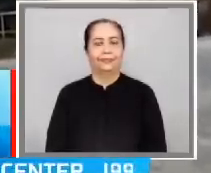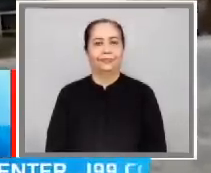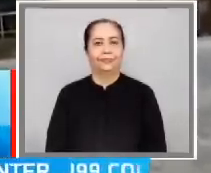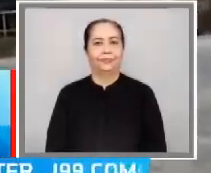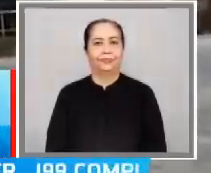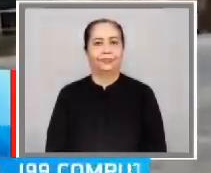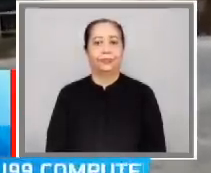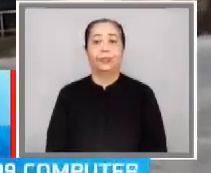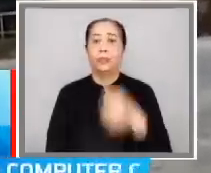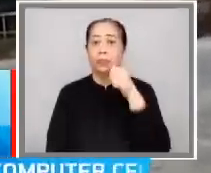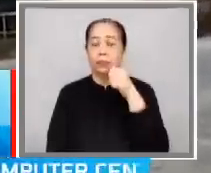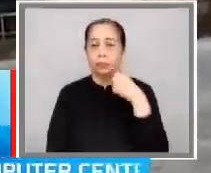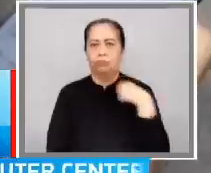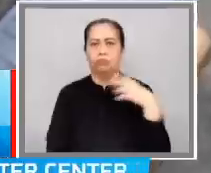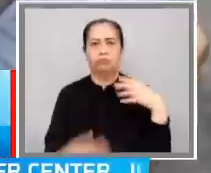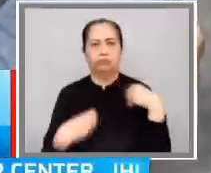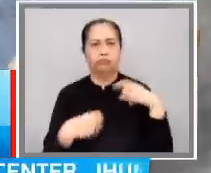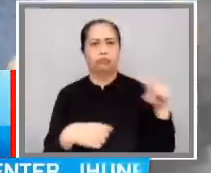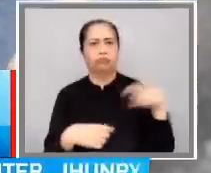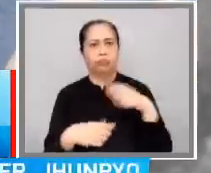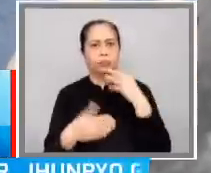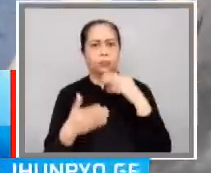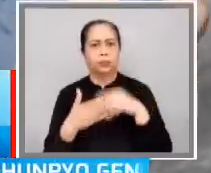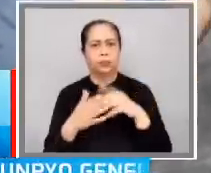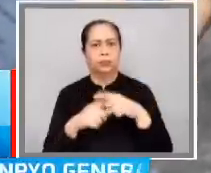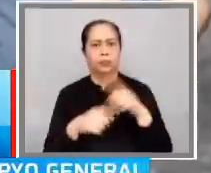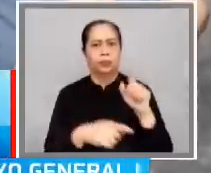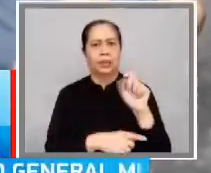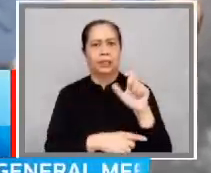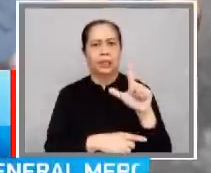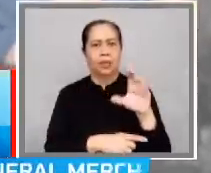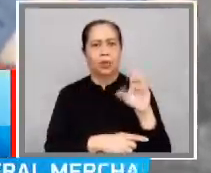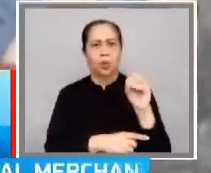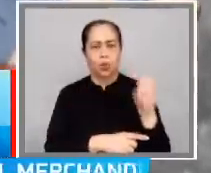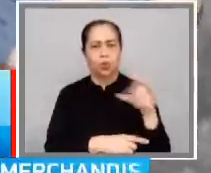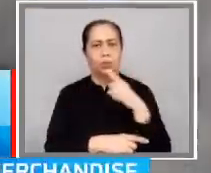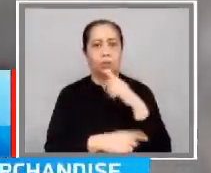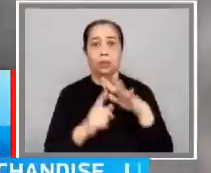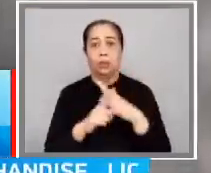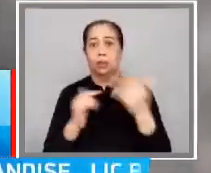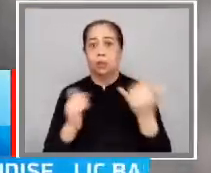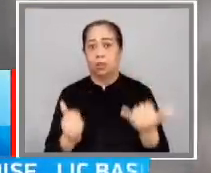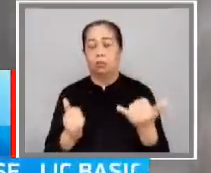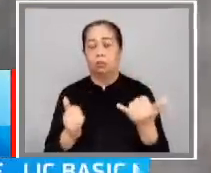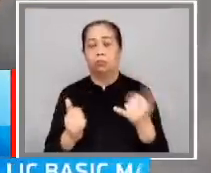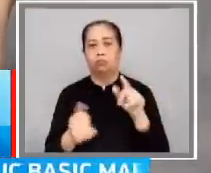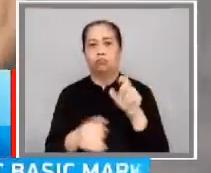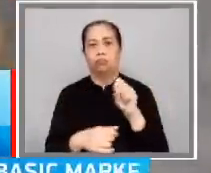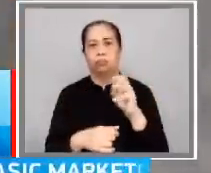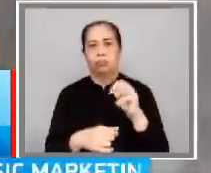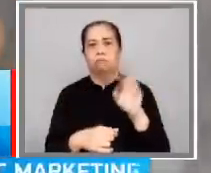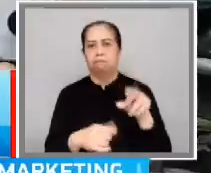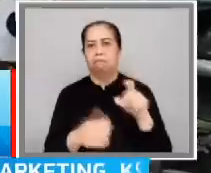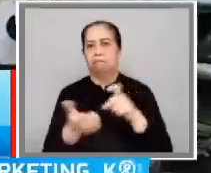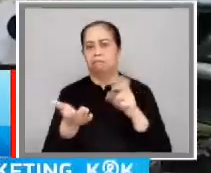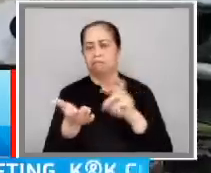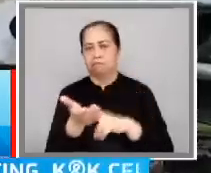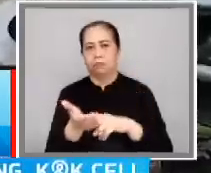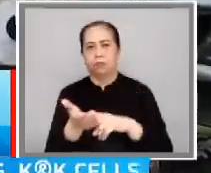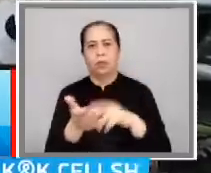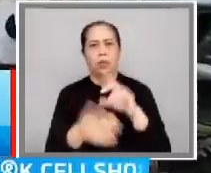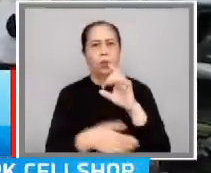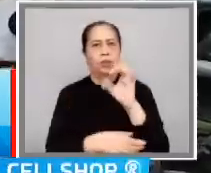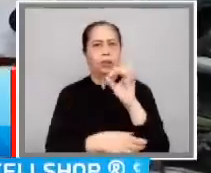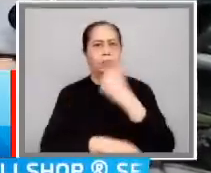Kahapon pa raw nakatanggap ng text message mula sa kanyang telco si Abdul na simula na ngayong araw ng SIM registration. Mayroon siyang 180 days